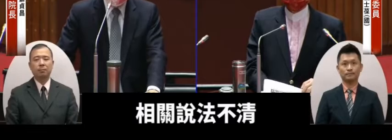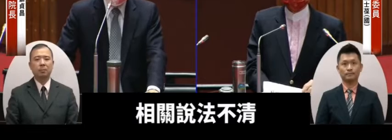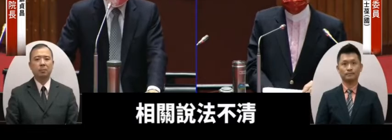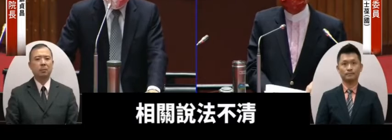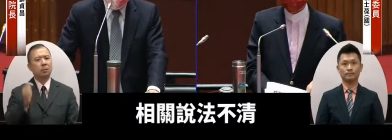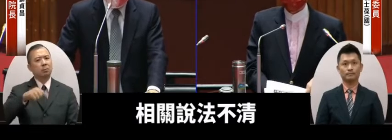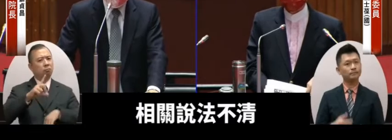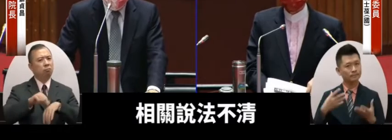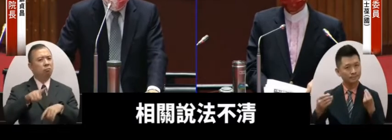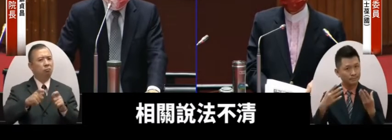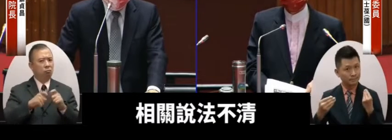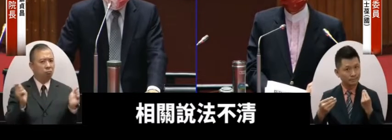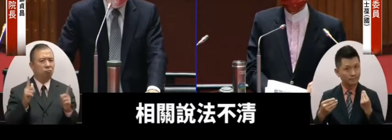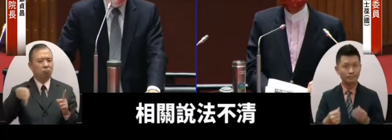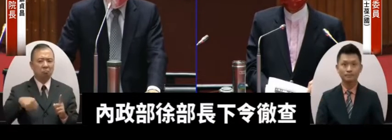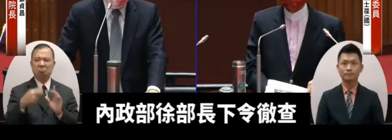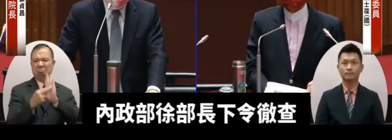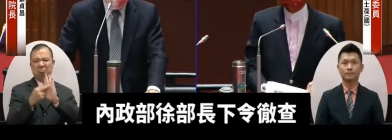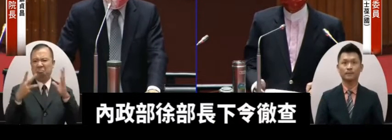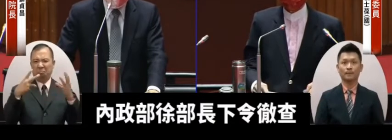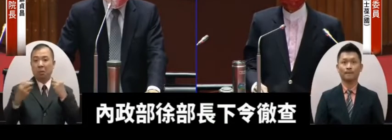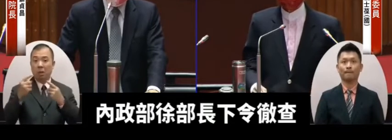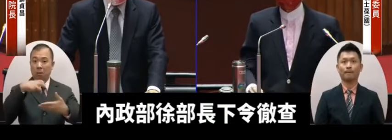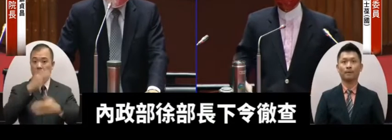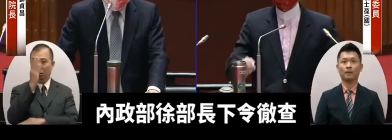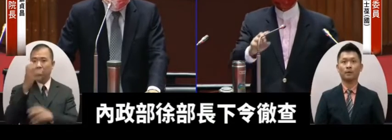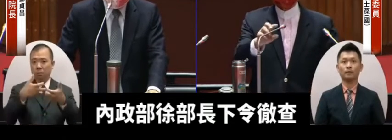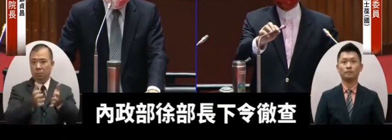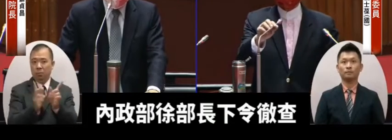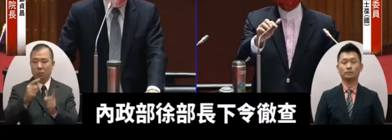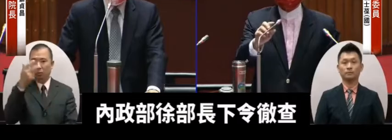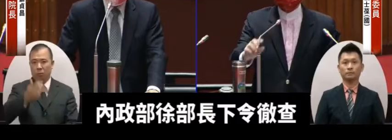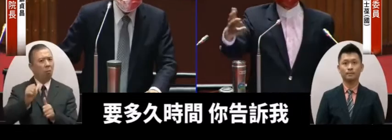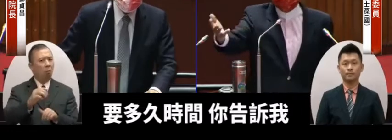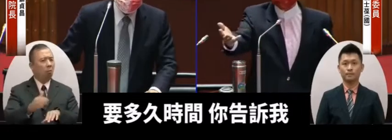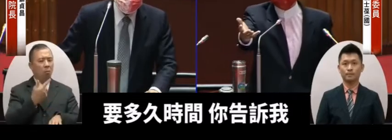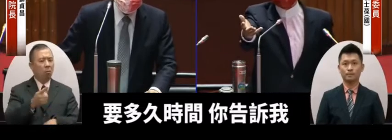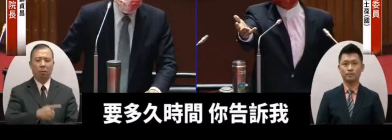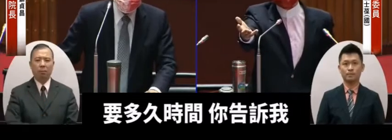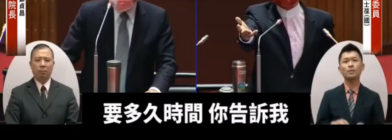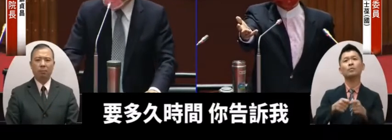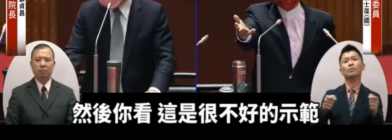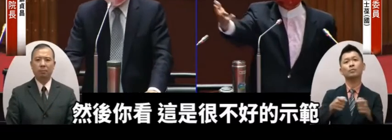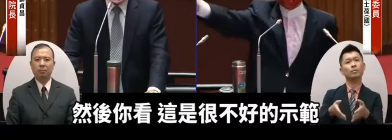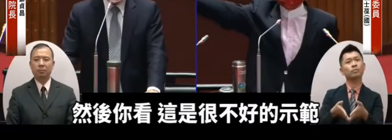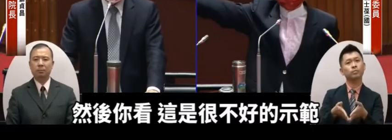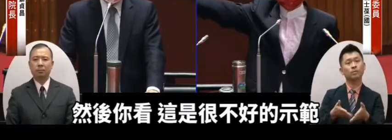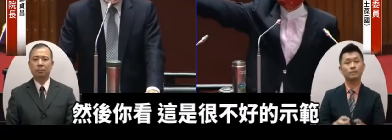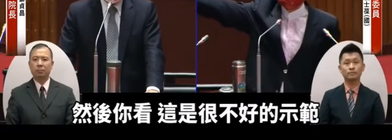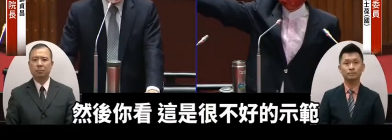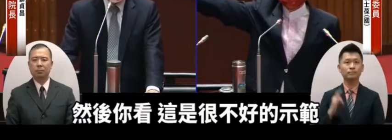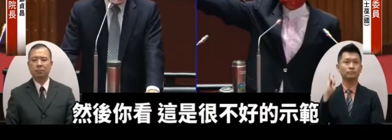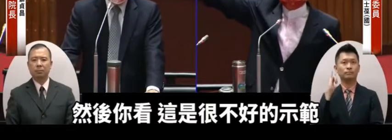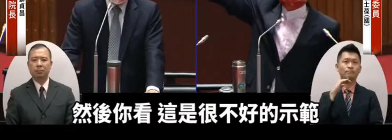远，相关说法不清，内政部徐部长下令彻查。 那多久时间没告诉我？ 哎、欸， 然后现在看